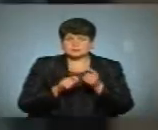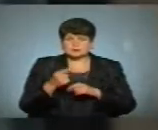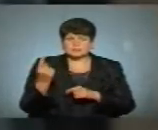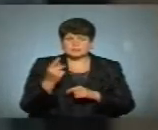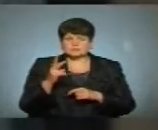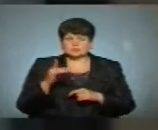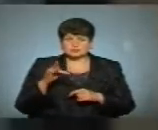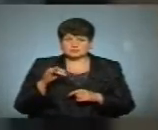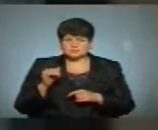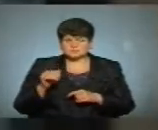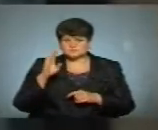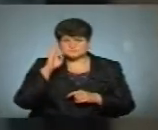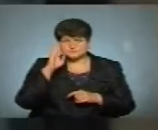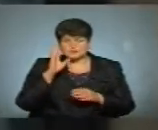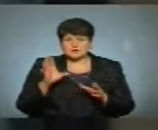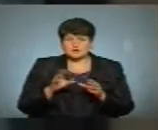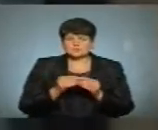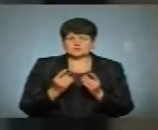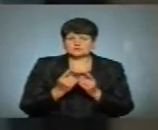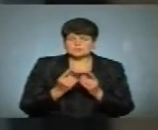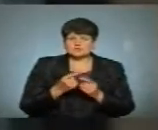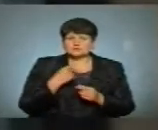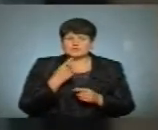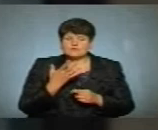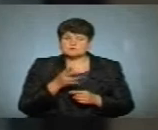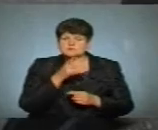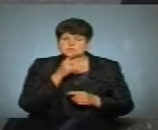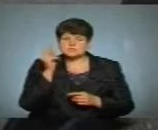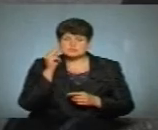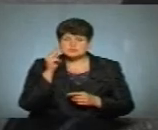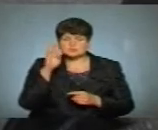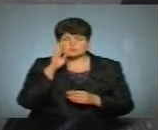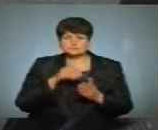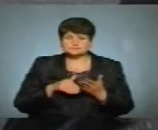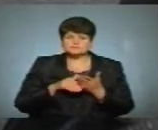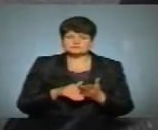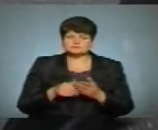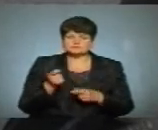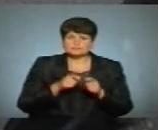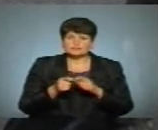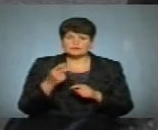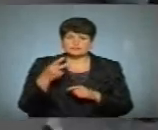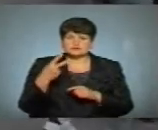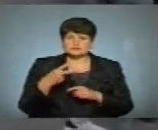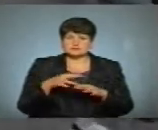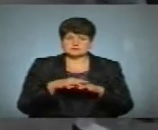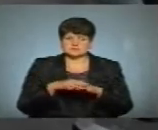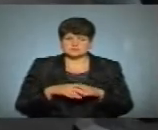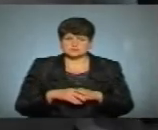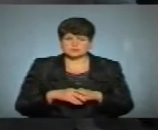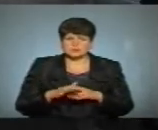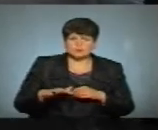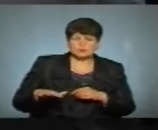Сергій Петришин разом із одногрупниками. За його словами, під час навчання хлопець долучився до виготовлення 20 сіток. Її